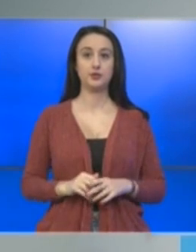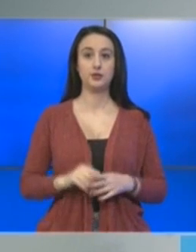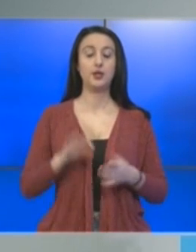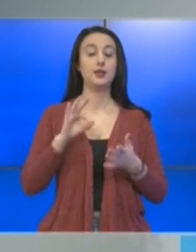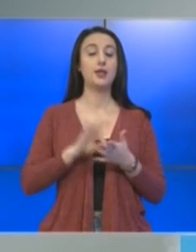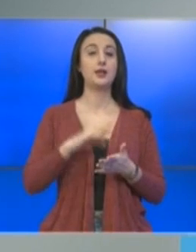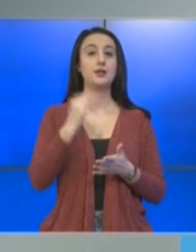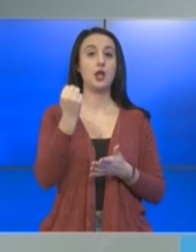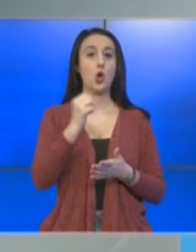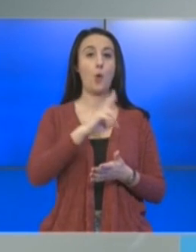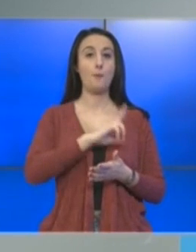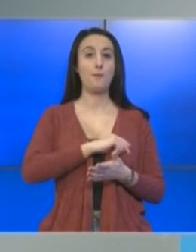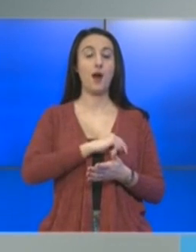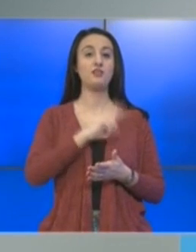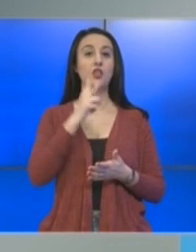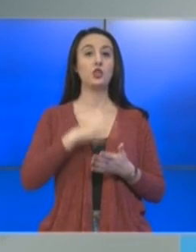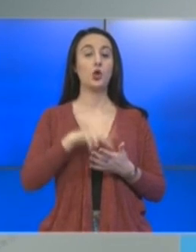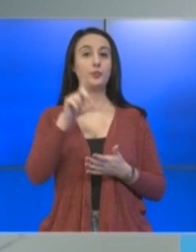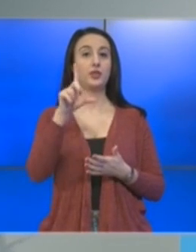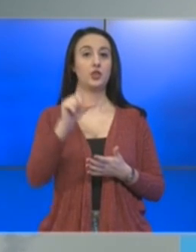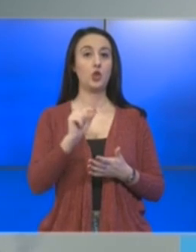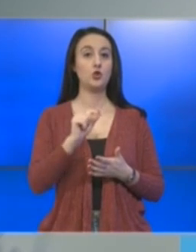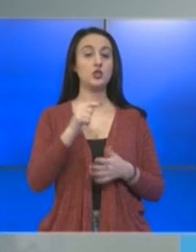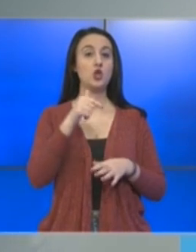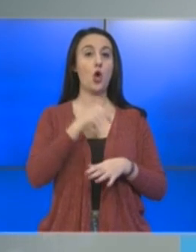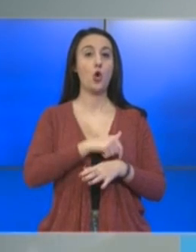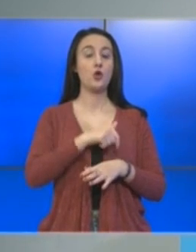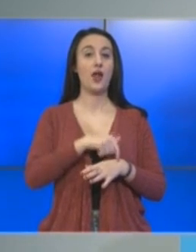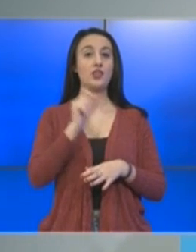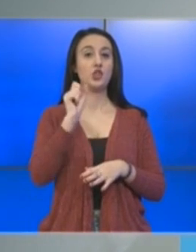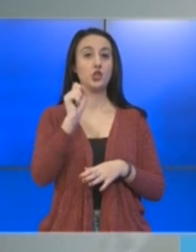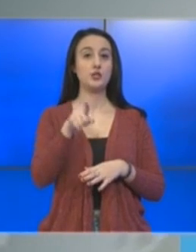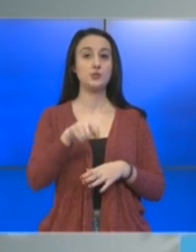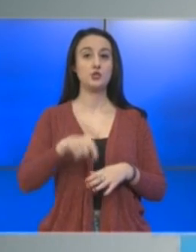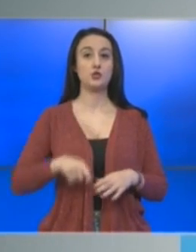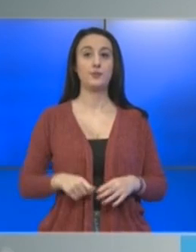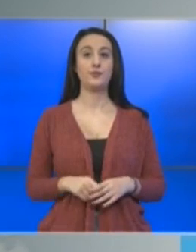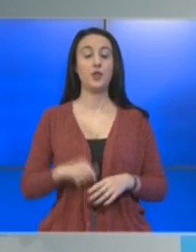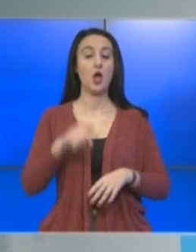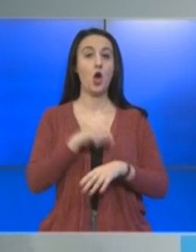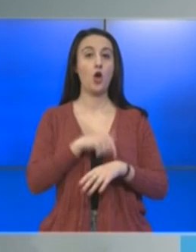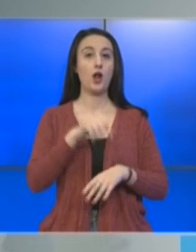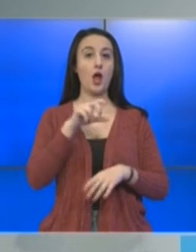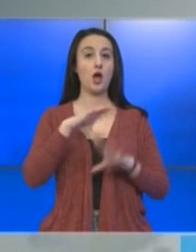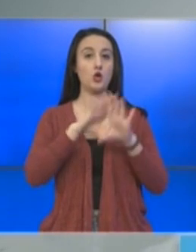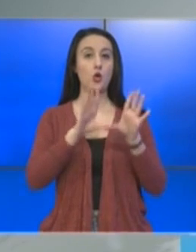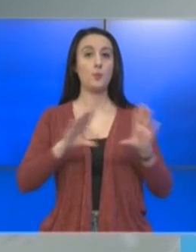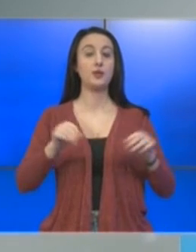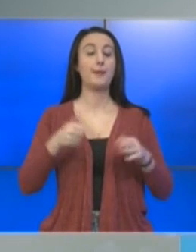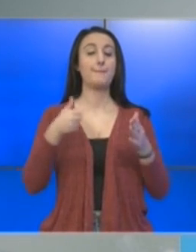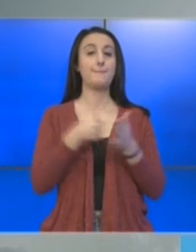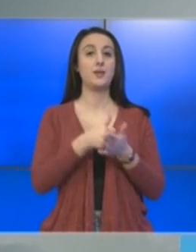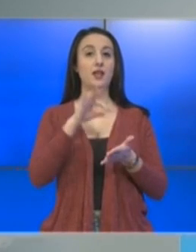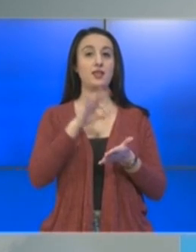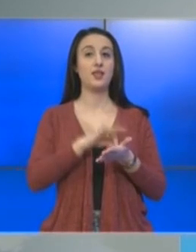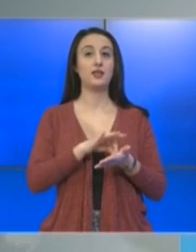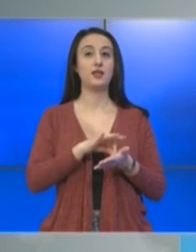de 9 martie 2020, ora 12, ora României, până în data